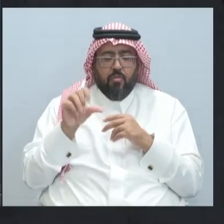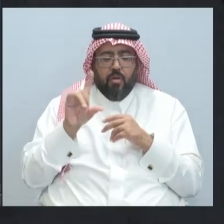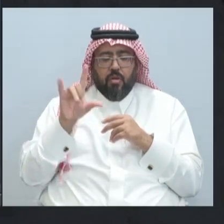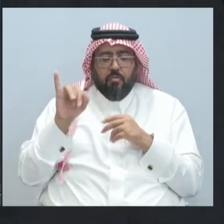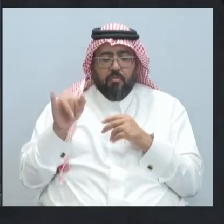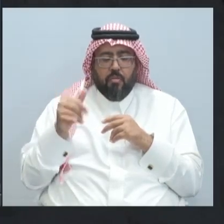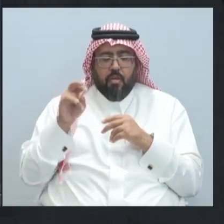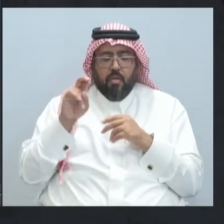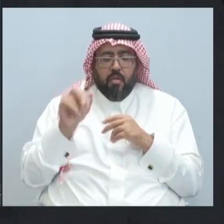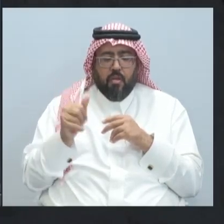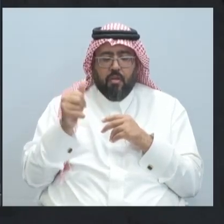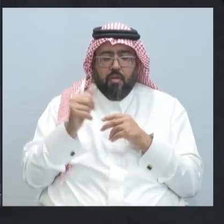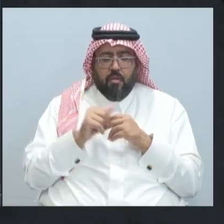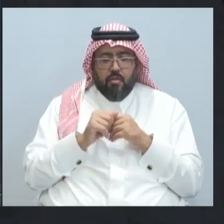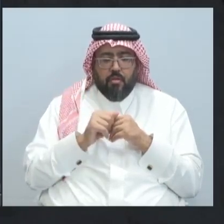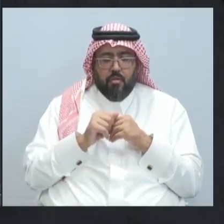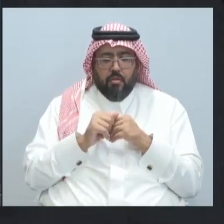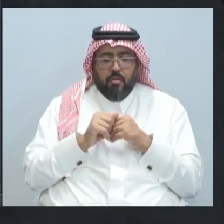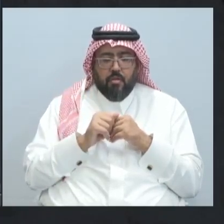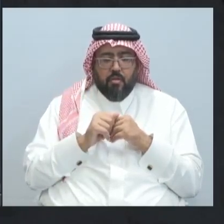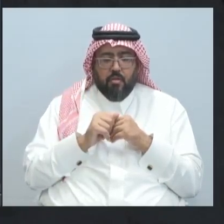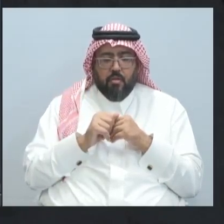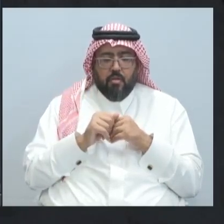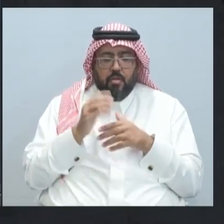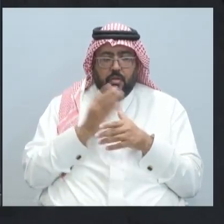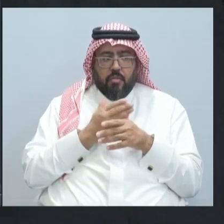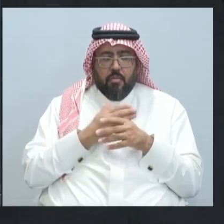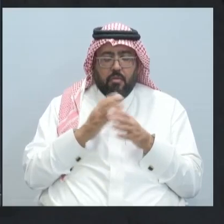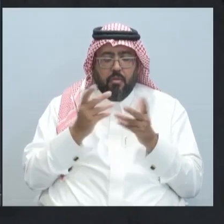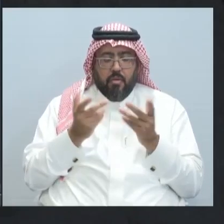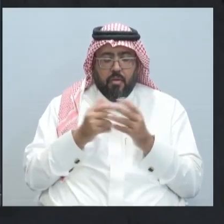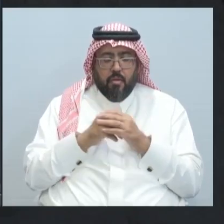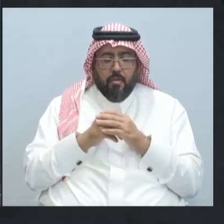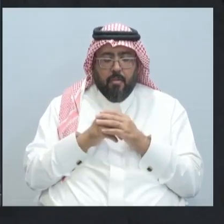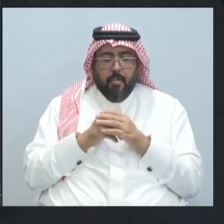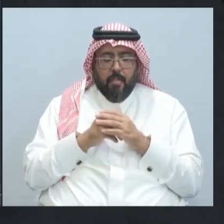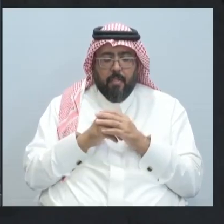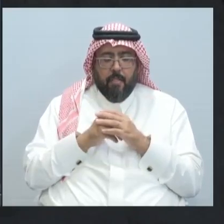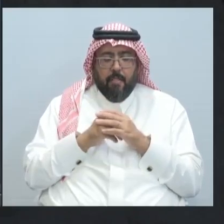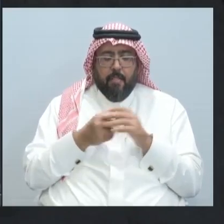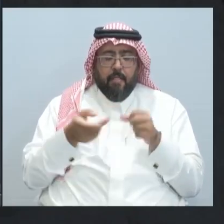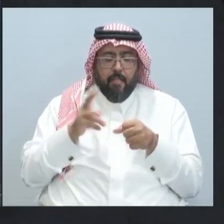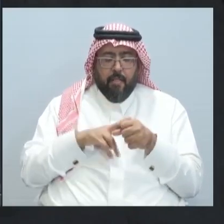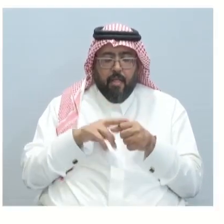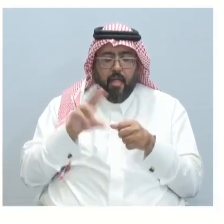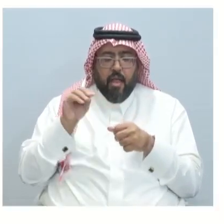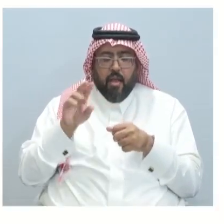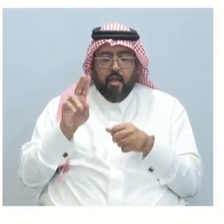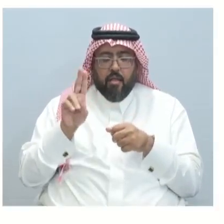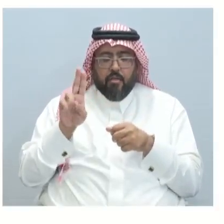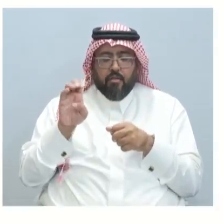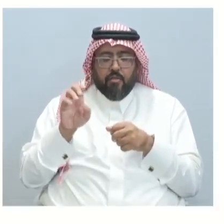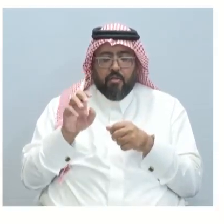هل تجوز اذيته ولماذا ما السبب اعيد السؤال هل تجوز